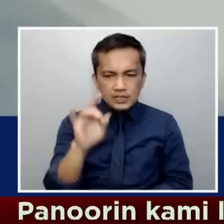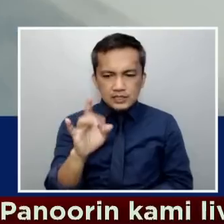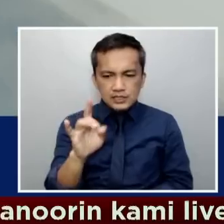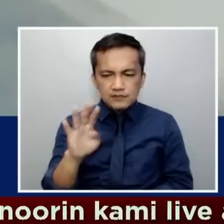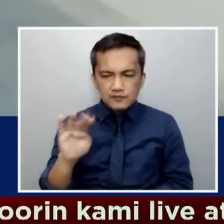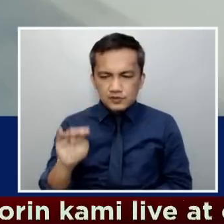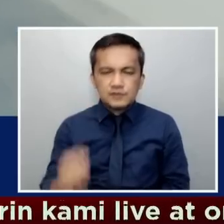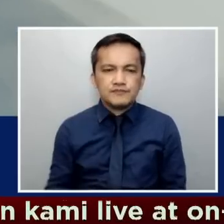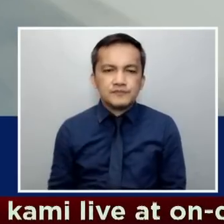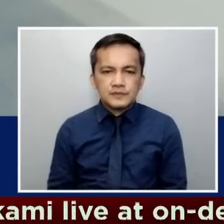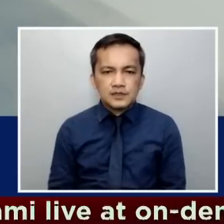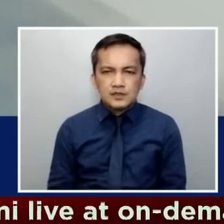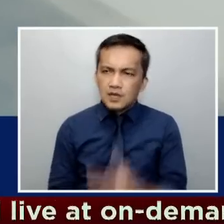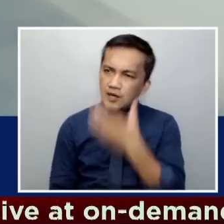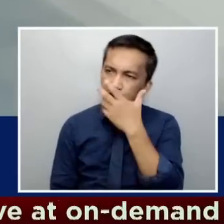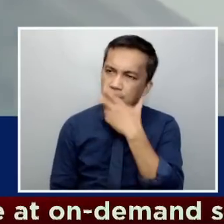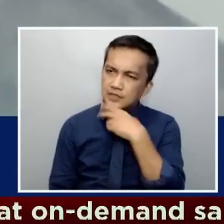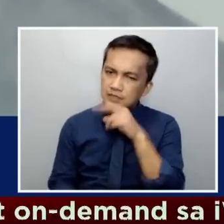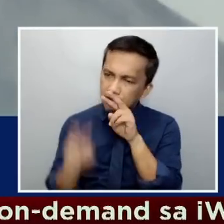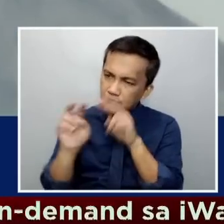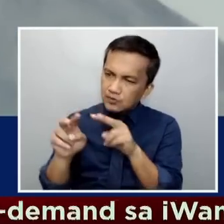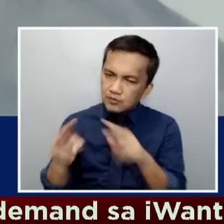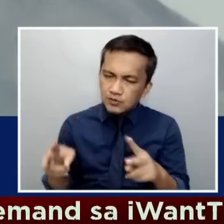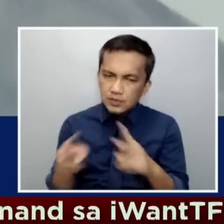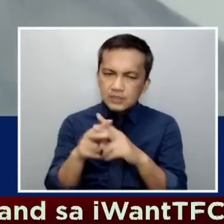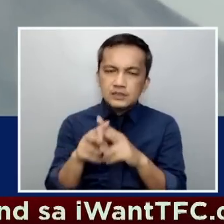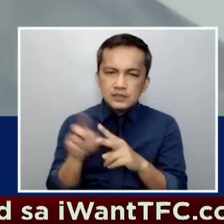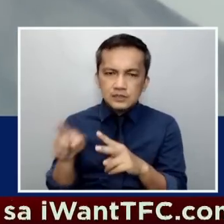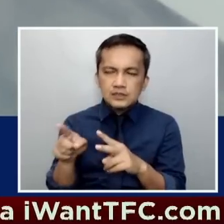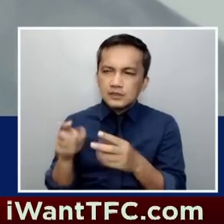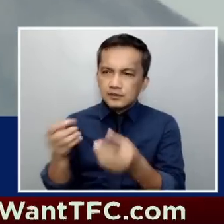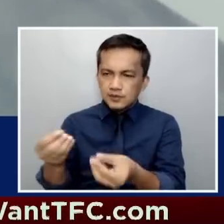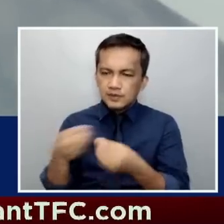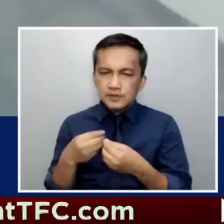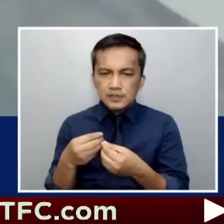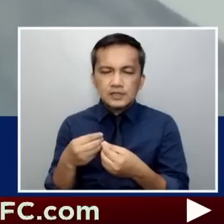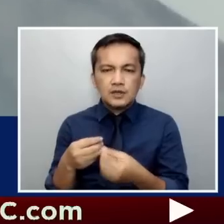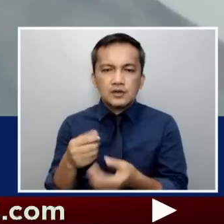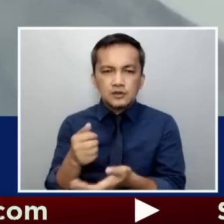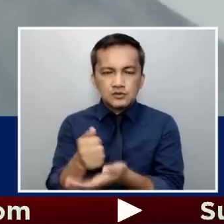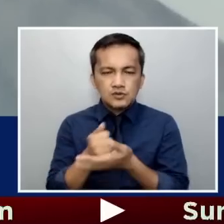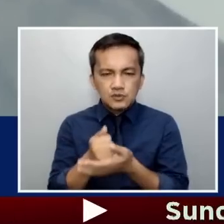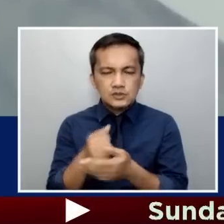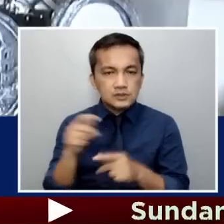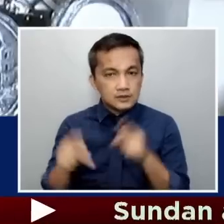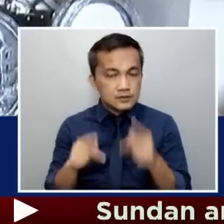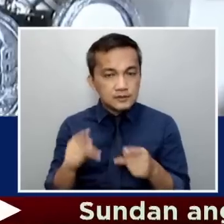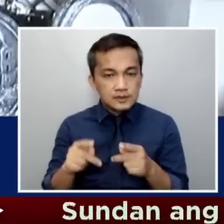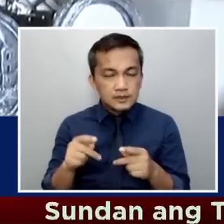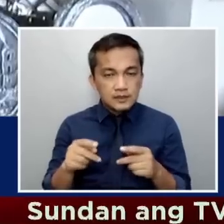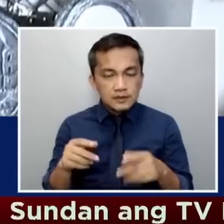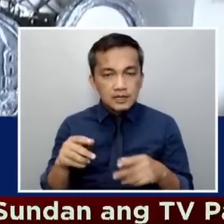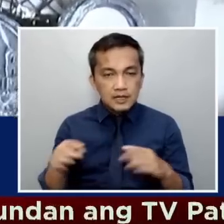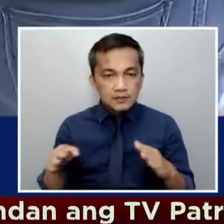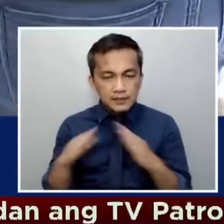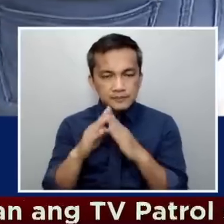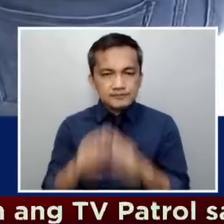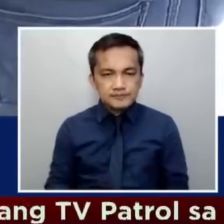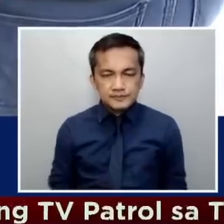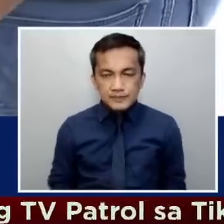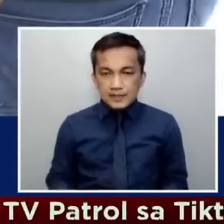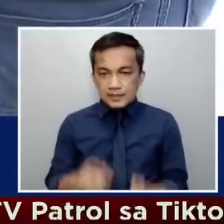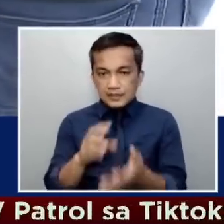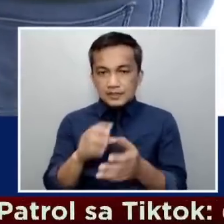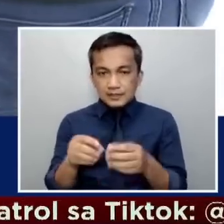Bukod sa magandang view ng Bulkan Mayon, nagbibigay rin ito ng tulong sa ilang residente ng Albay. Ang ilan sa mga